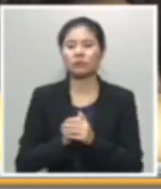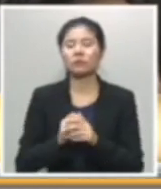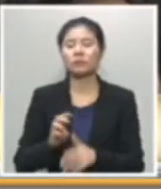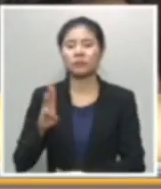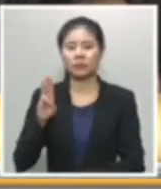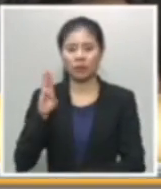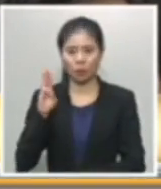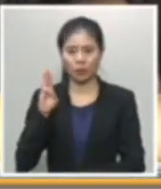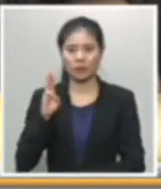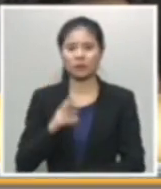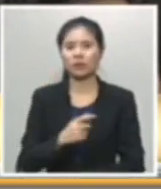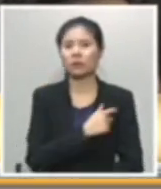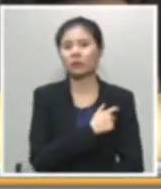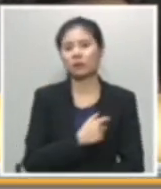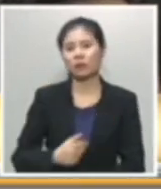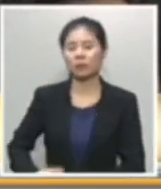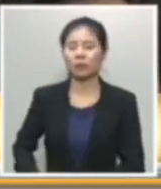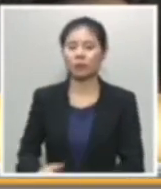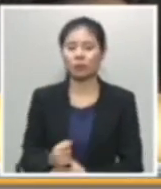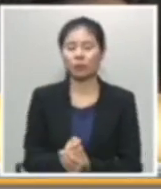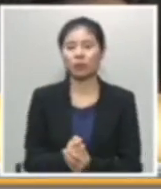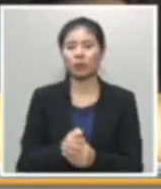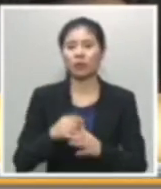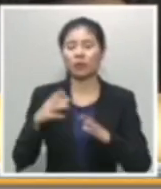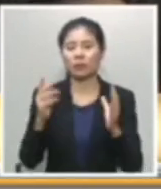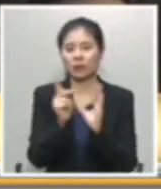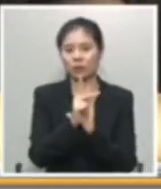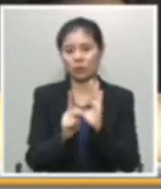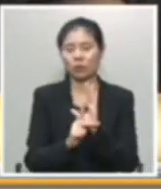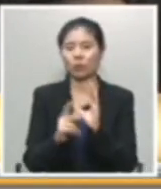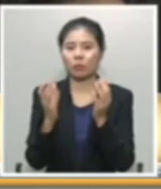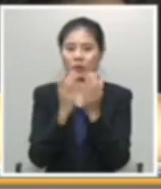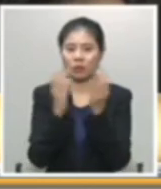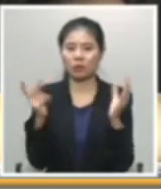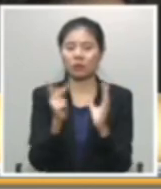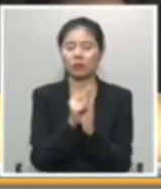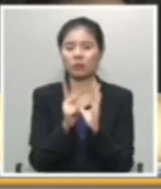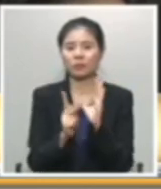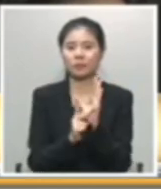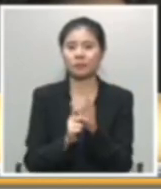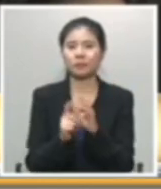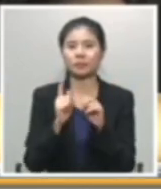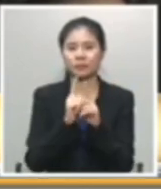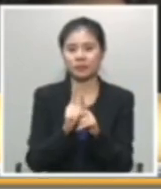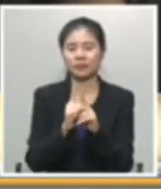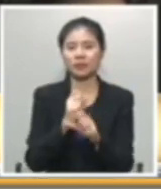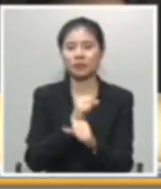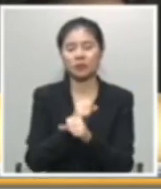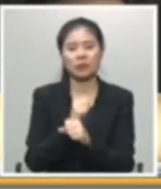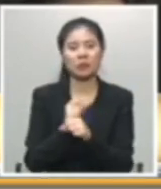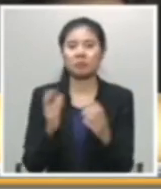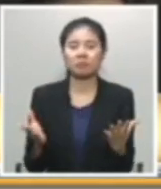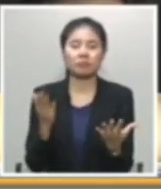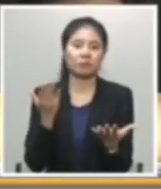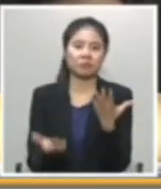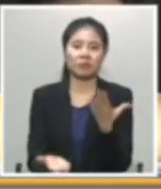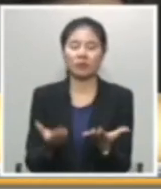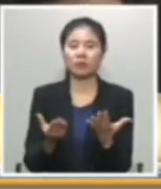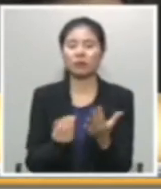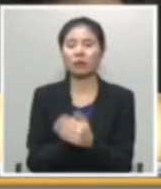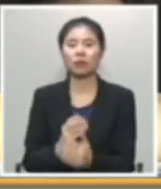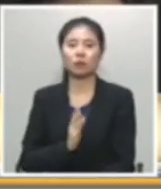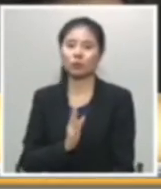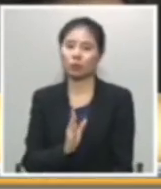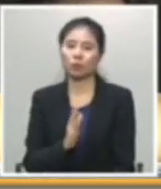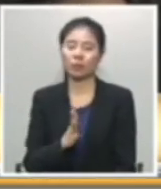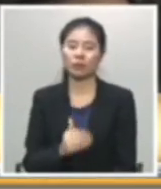เนี่ยนะเป็นเพียงพิธีกรรมโดยกล่าวคำถวายสัตย์อย่างไรก็ได้เท่านั้นใช่ไหมครับเพราะฉะนั้นต่อไปเนี่ยการ